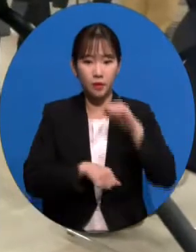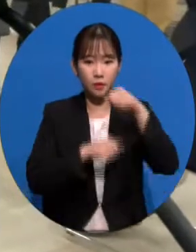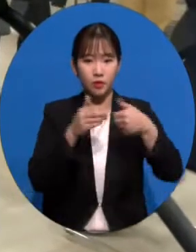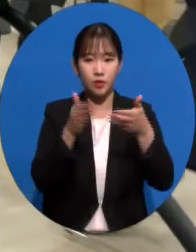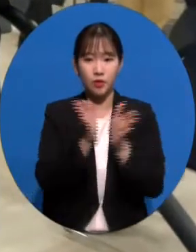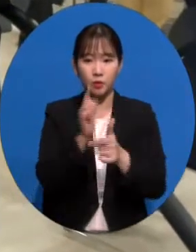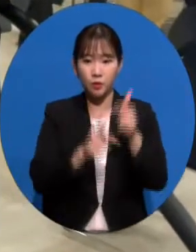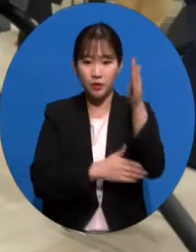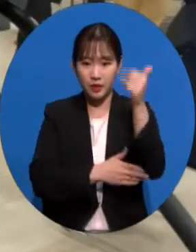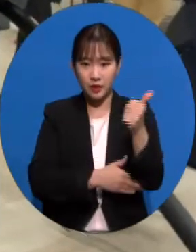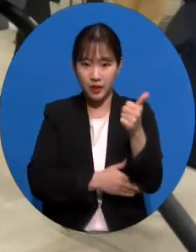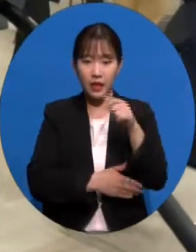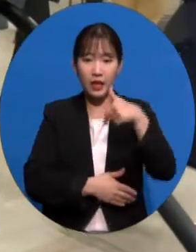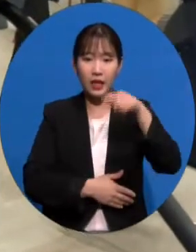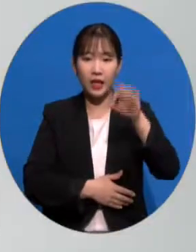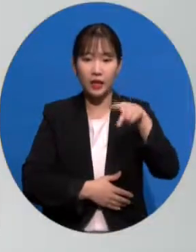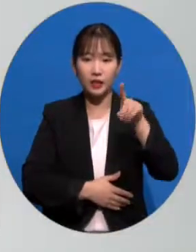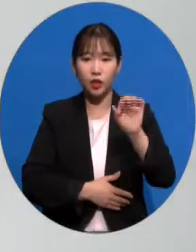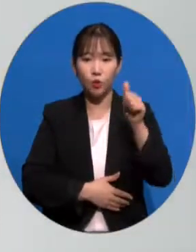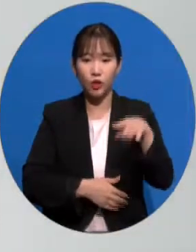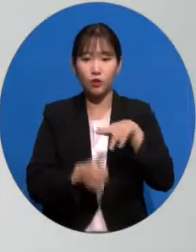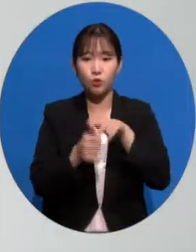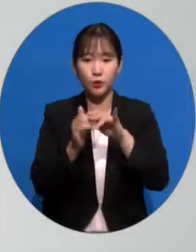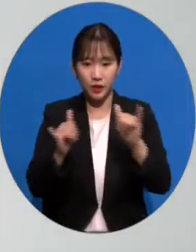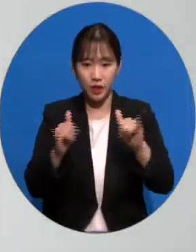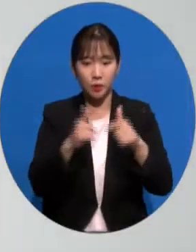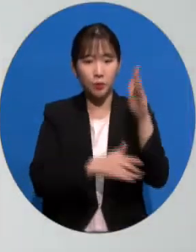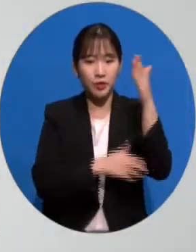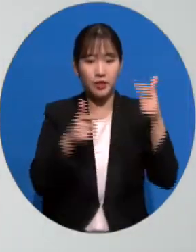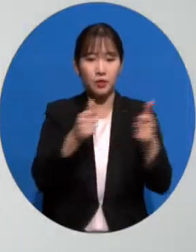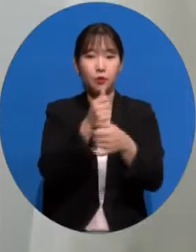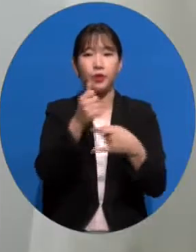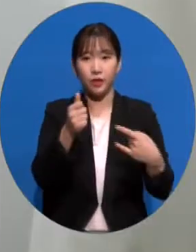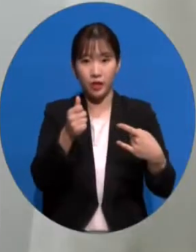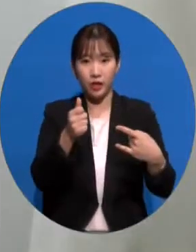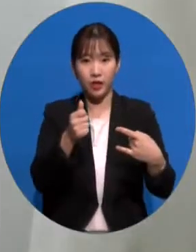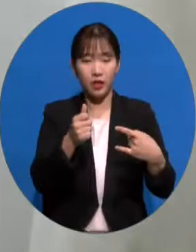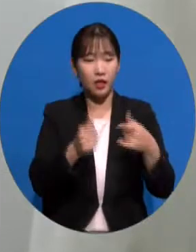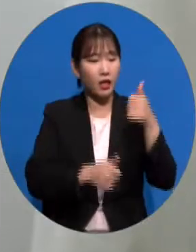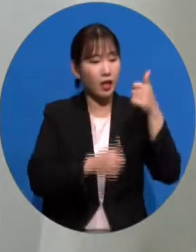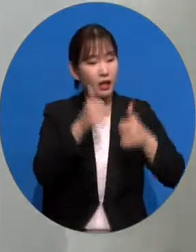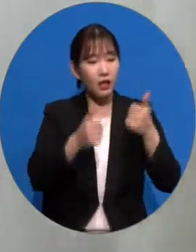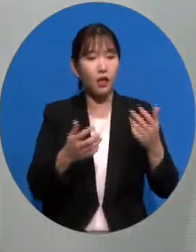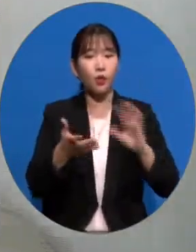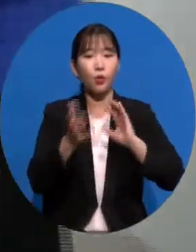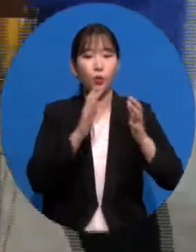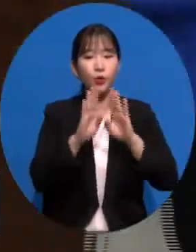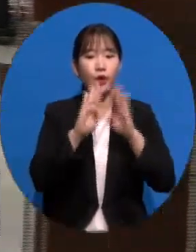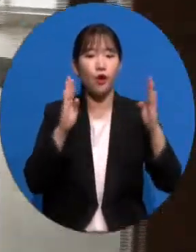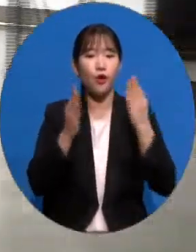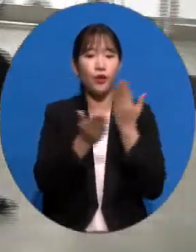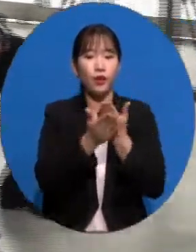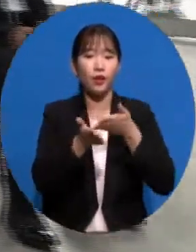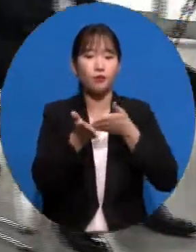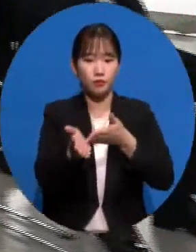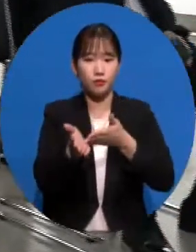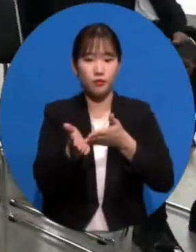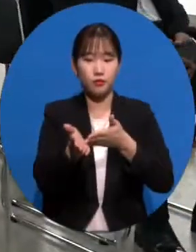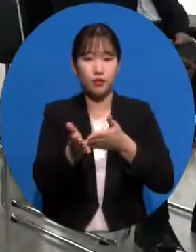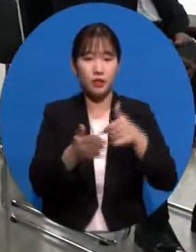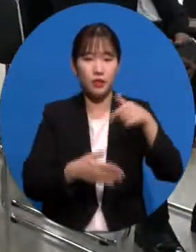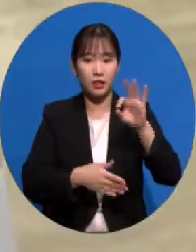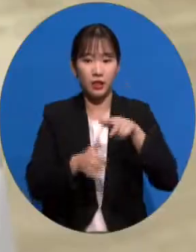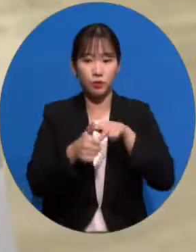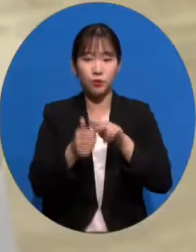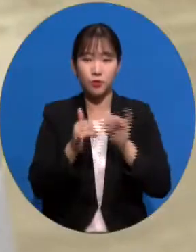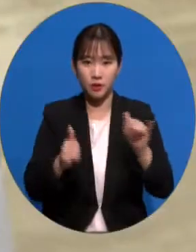민주당 목포시장 강성휘 예비 후보가 목포시 지역위원회에 경선 토론회 개최를 제안했습니다. 강성휘